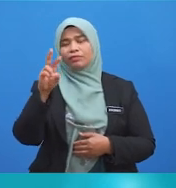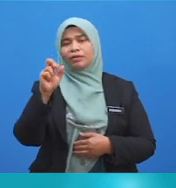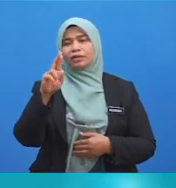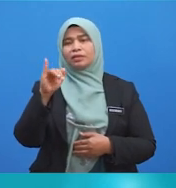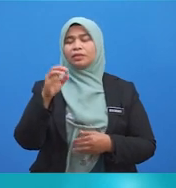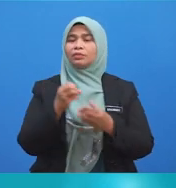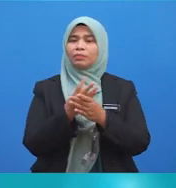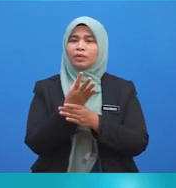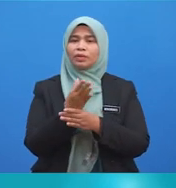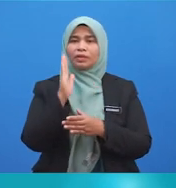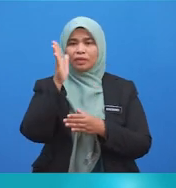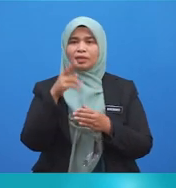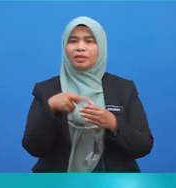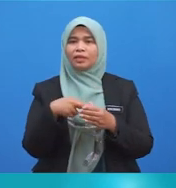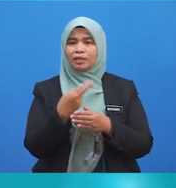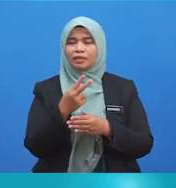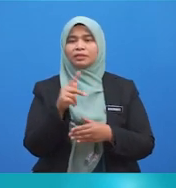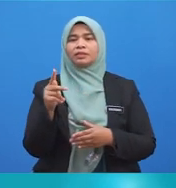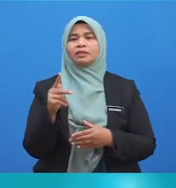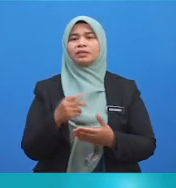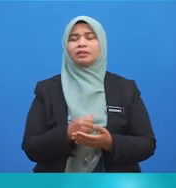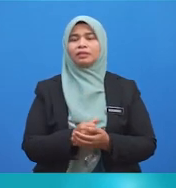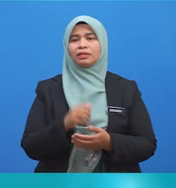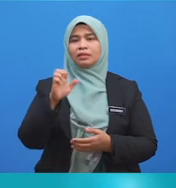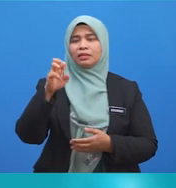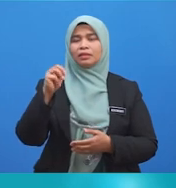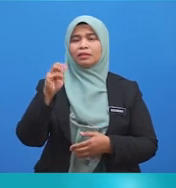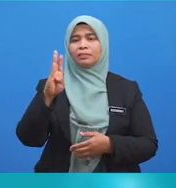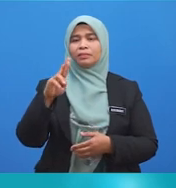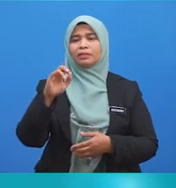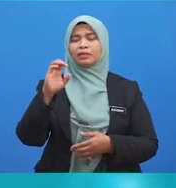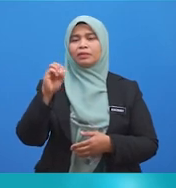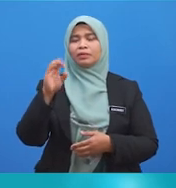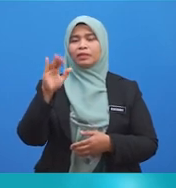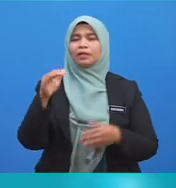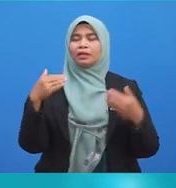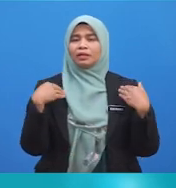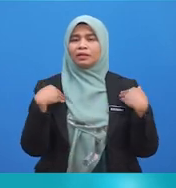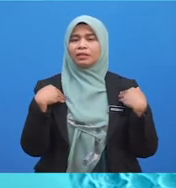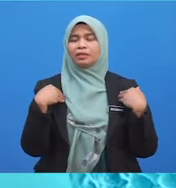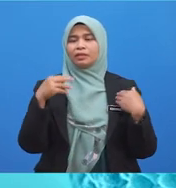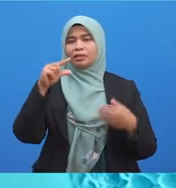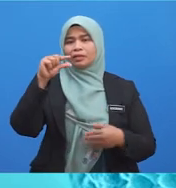menghasilkan pundi embrio yang mengandungi gamet betina.